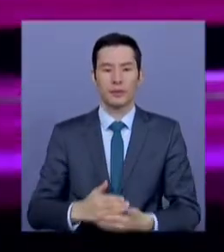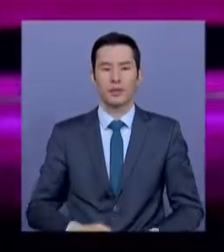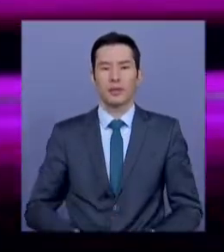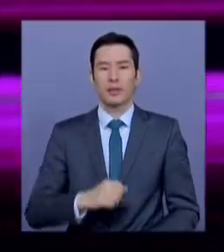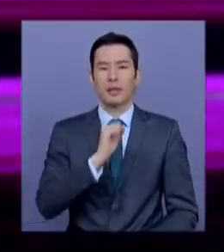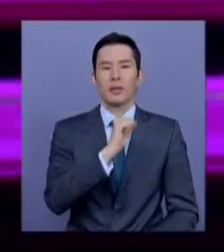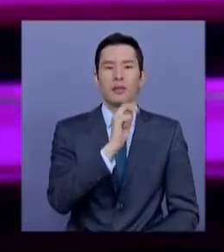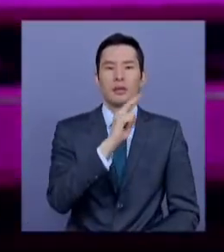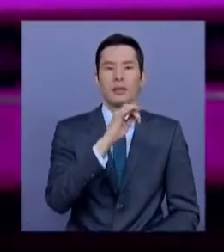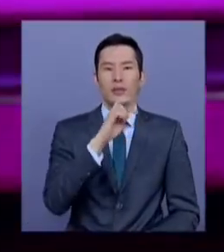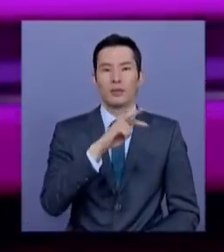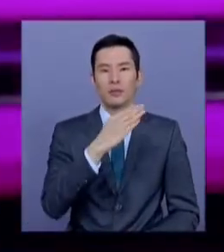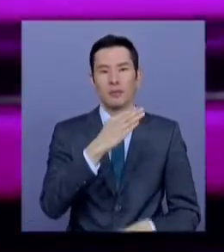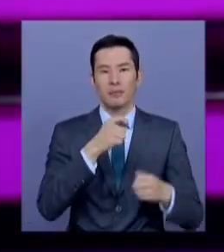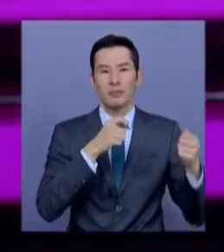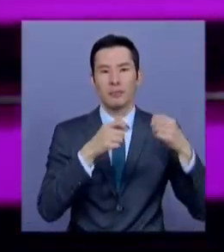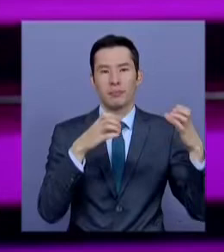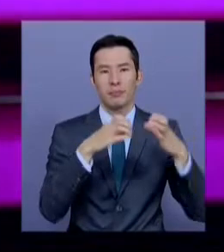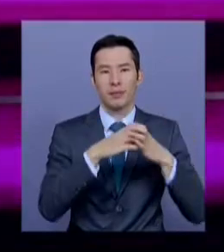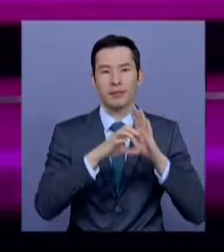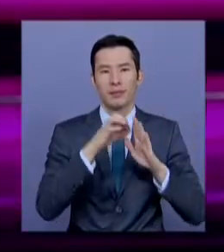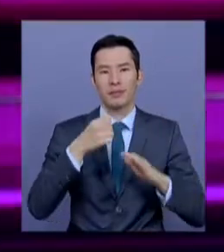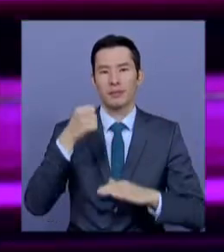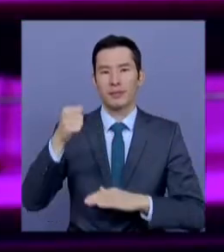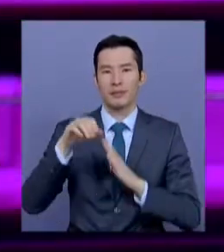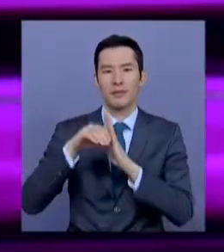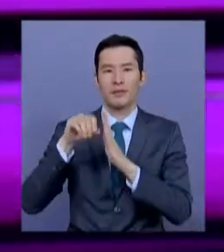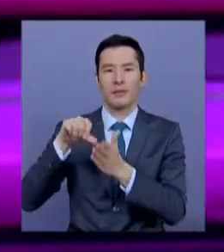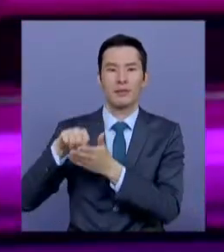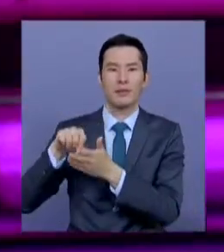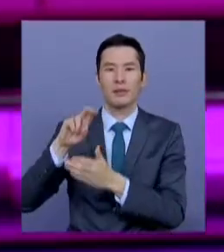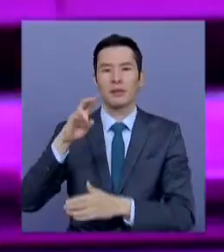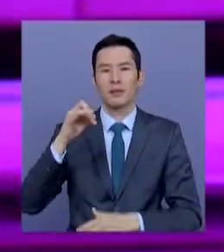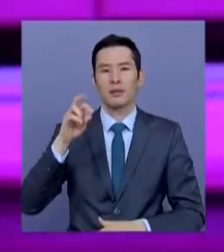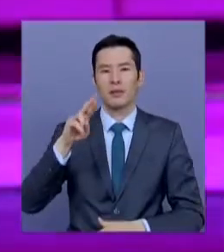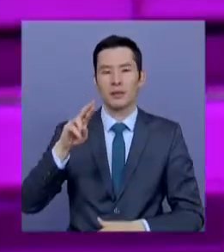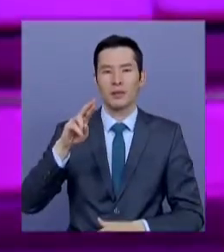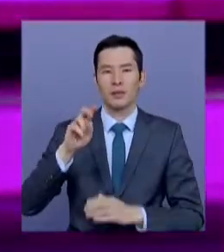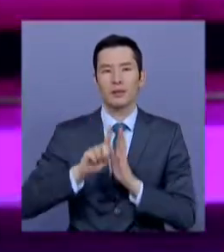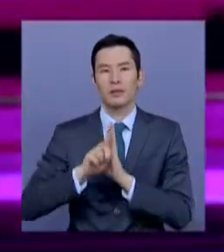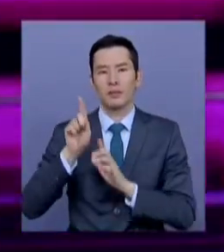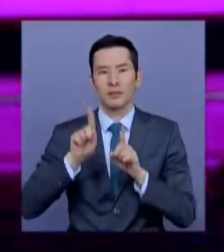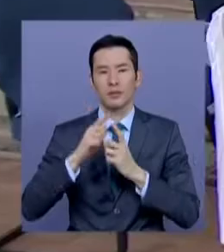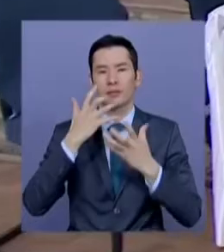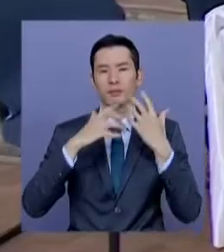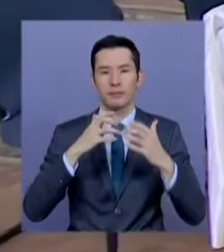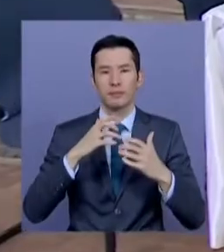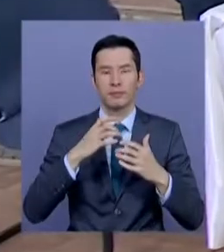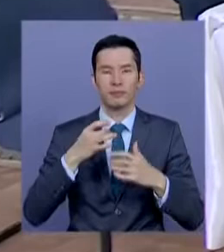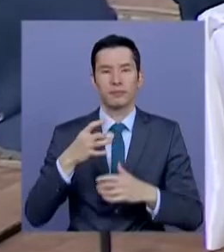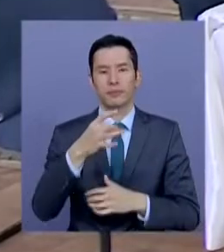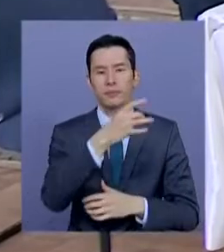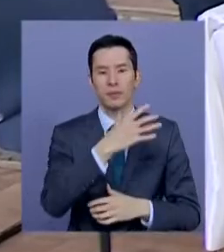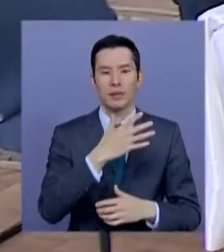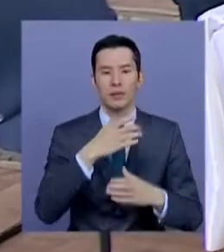Ақжол партиясынан президенттікке үміткер ретінде ұсынылған Дәния Еспаеваның сайлау алды үгіт-насихат жұмыстары да қызу жүріп жатыр. Үгіт